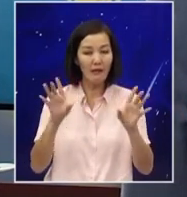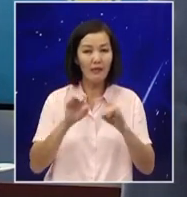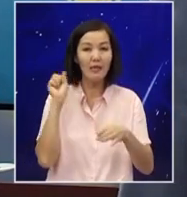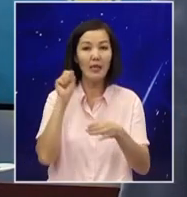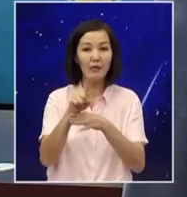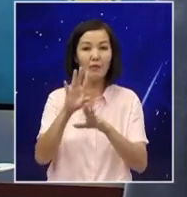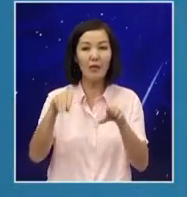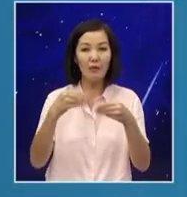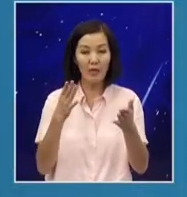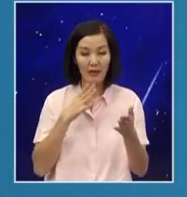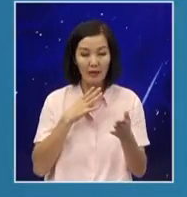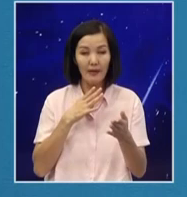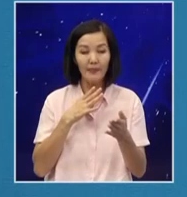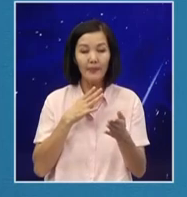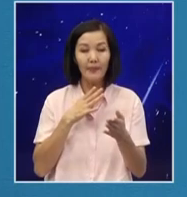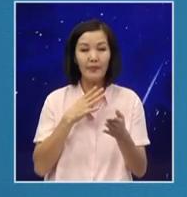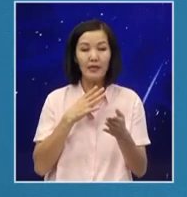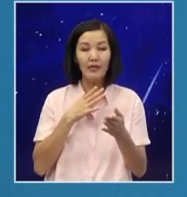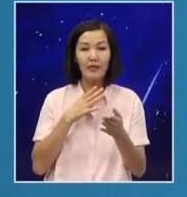тапсырмалар берілді. Осы